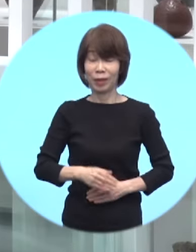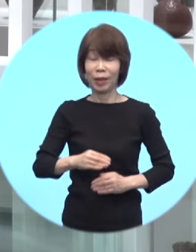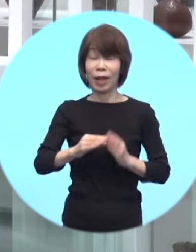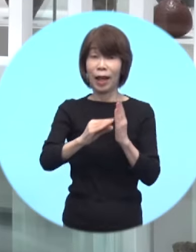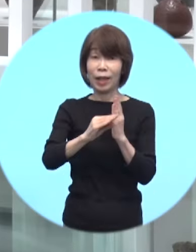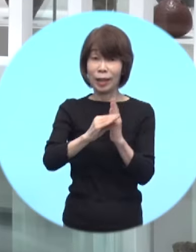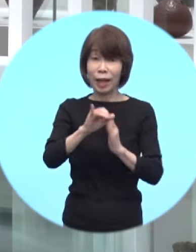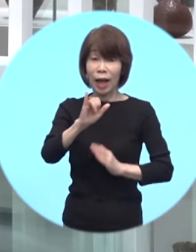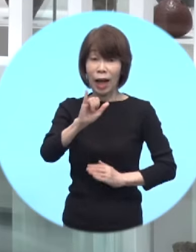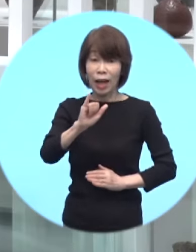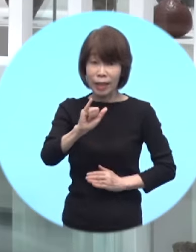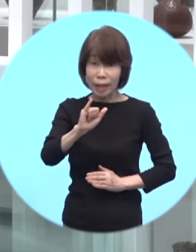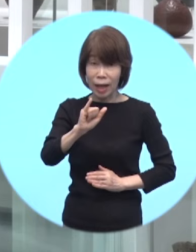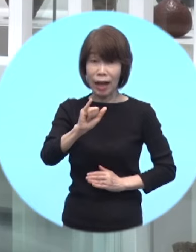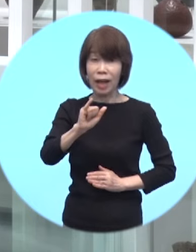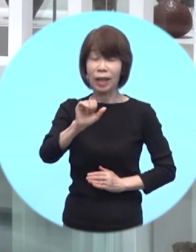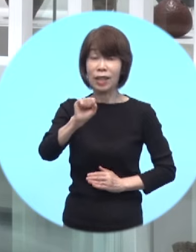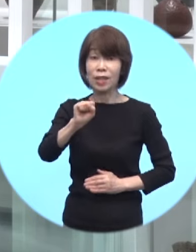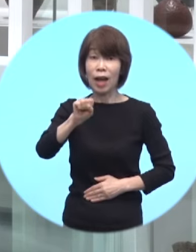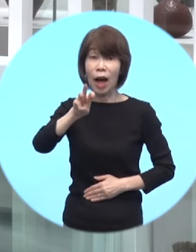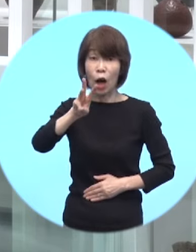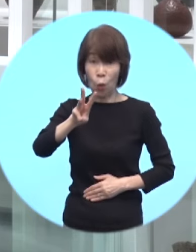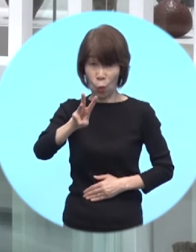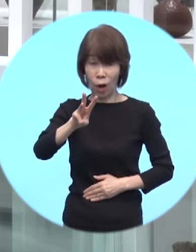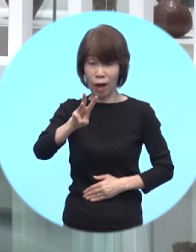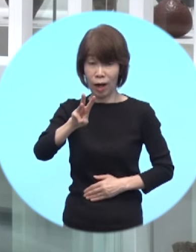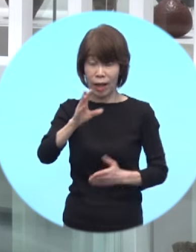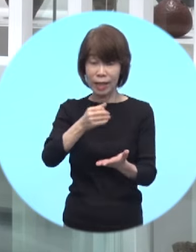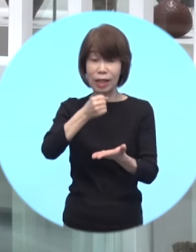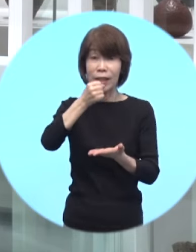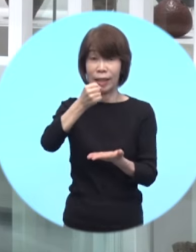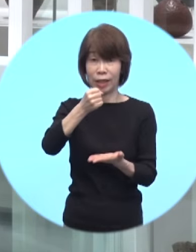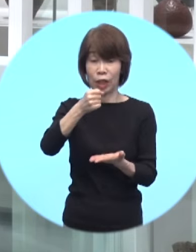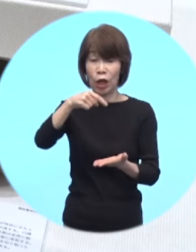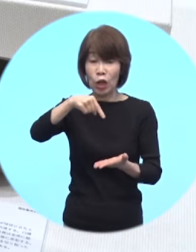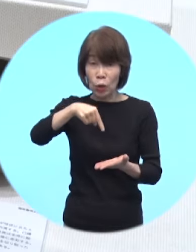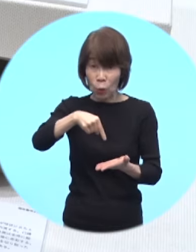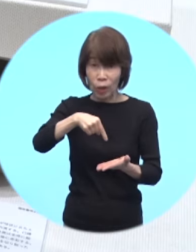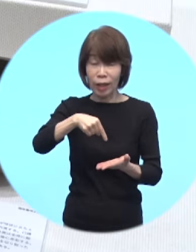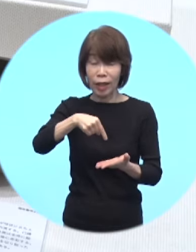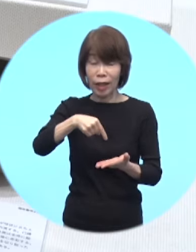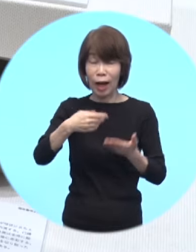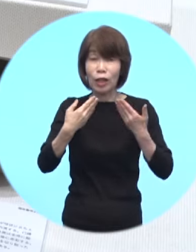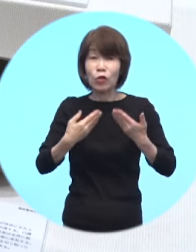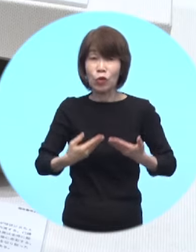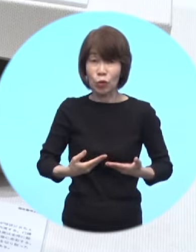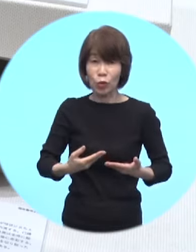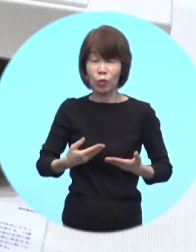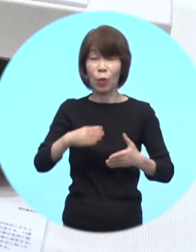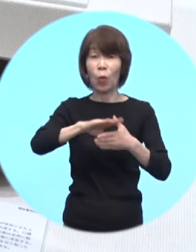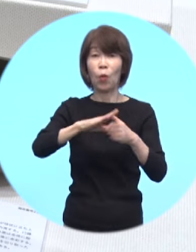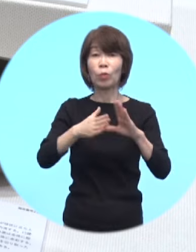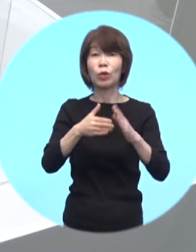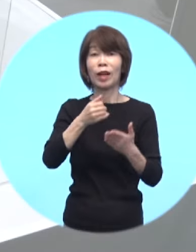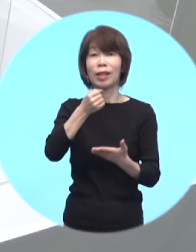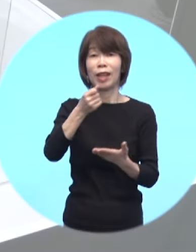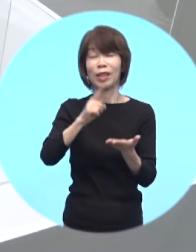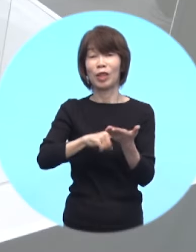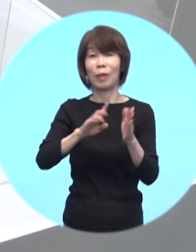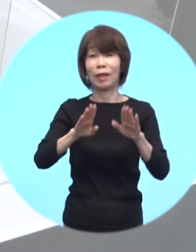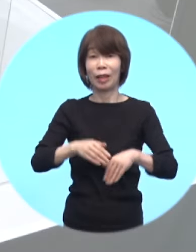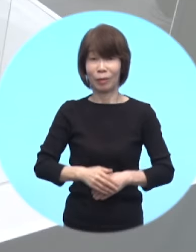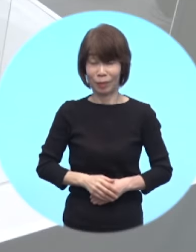から出土した出土品、これが実は重要文化財に指定されてまして、でその指定から10周年ちょうど今